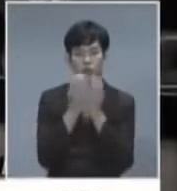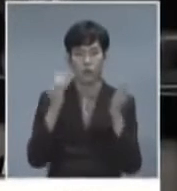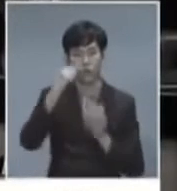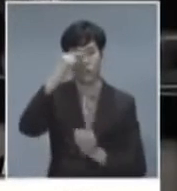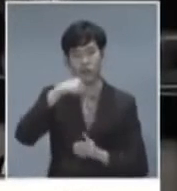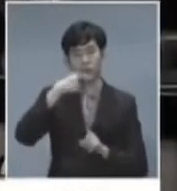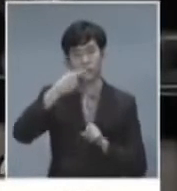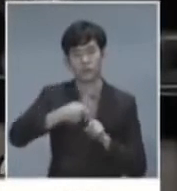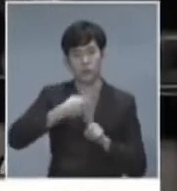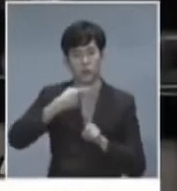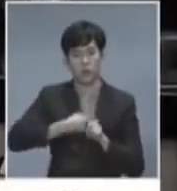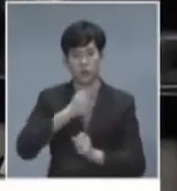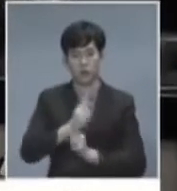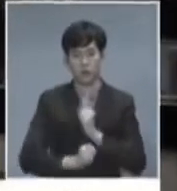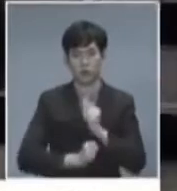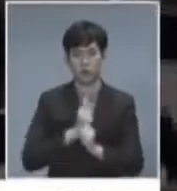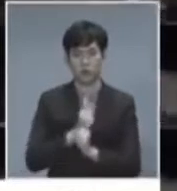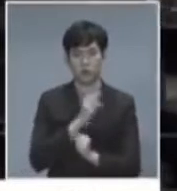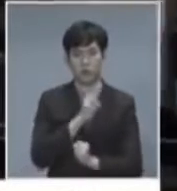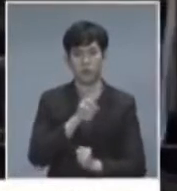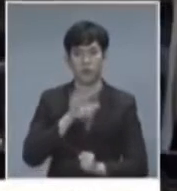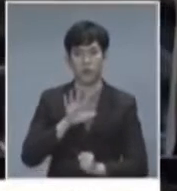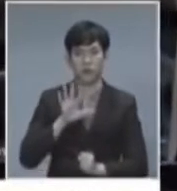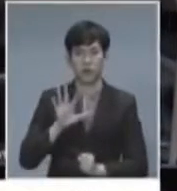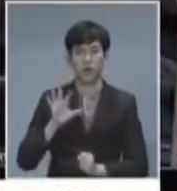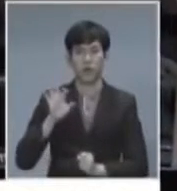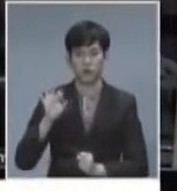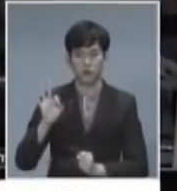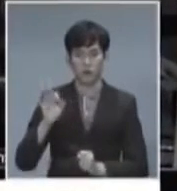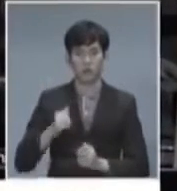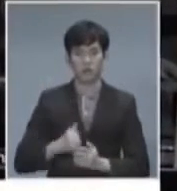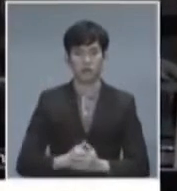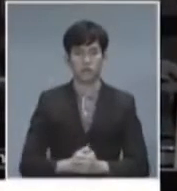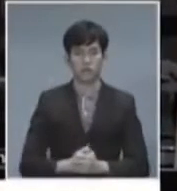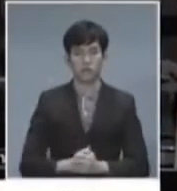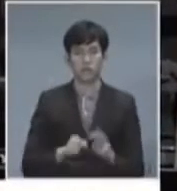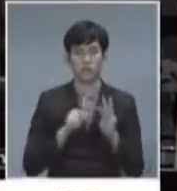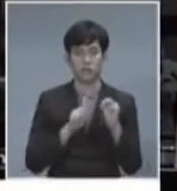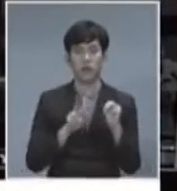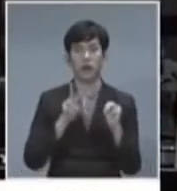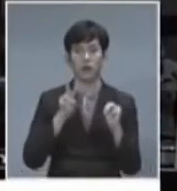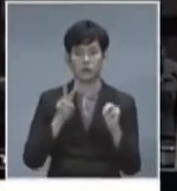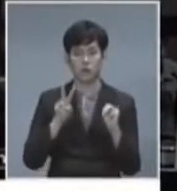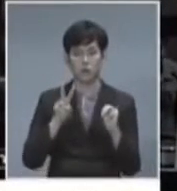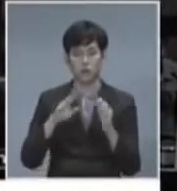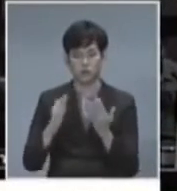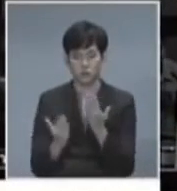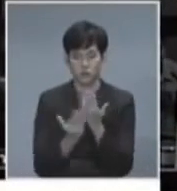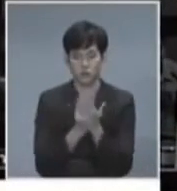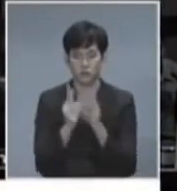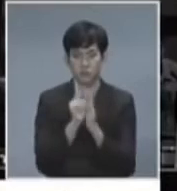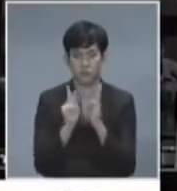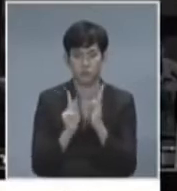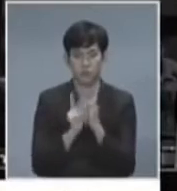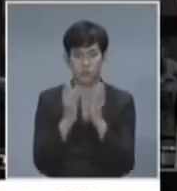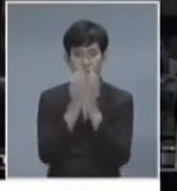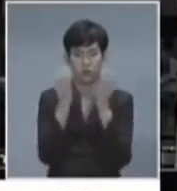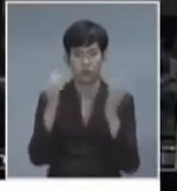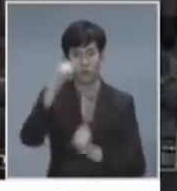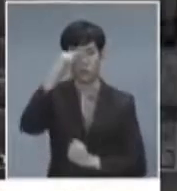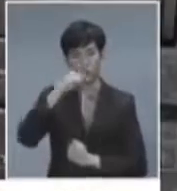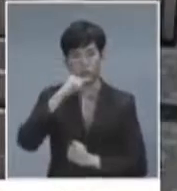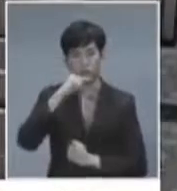ศักราช2559มาตรา2ประกอบรัฐธรรมนูญแห่งราชอาณาจักรไทยพุทธศัก